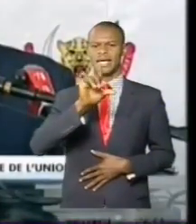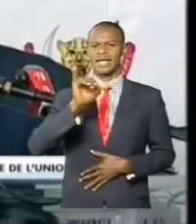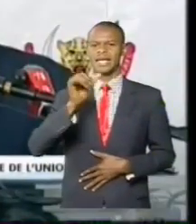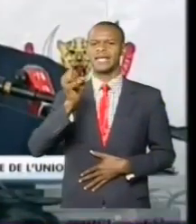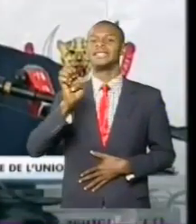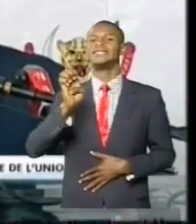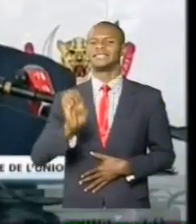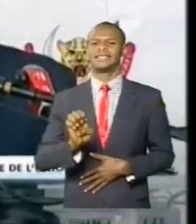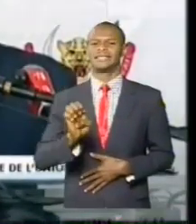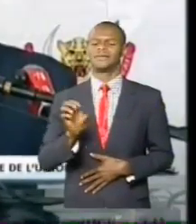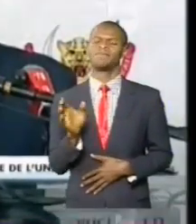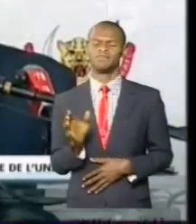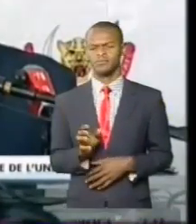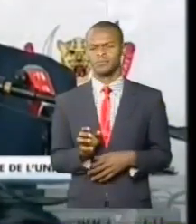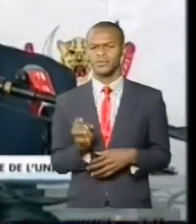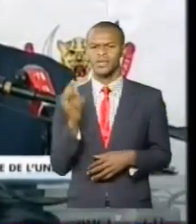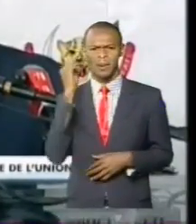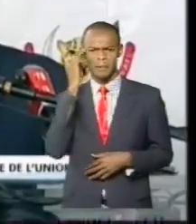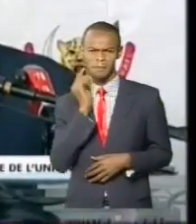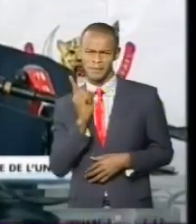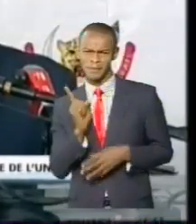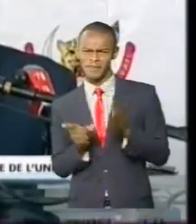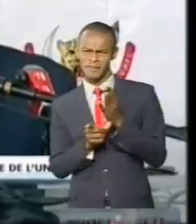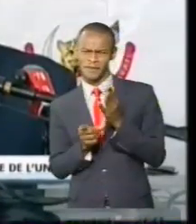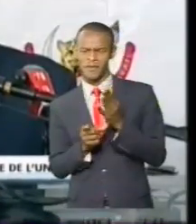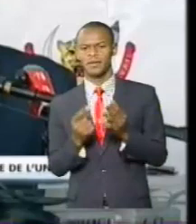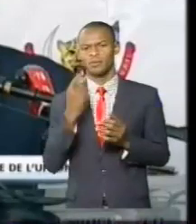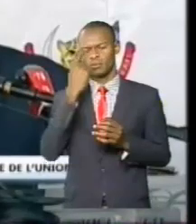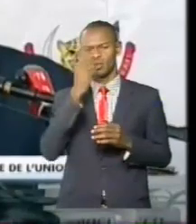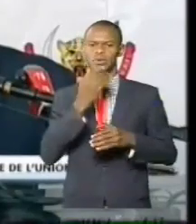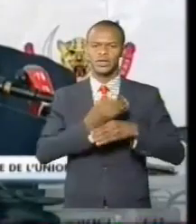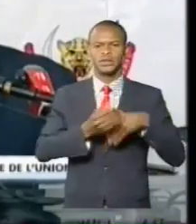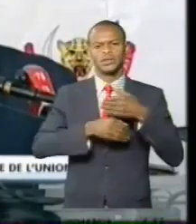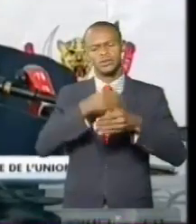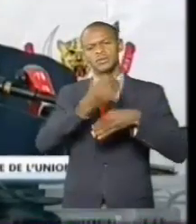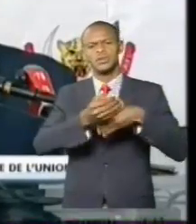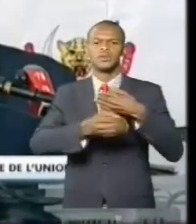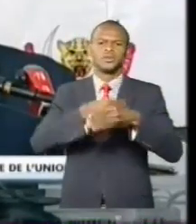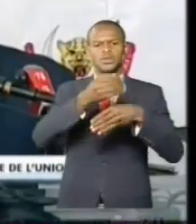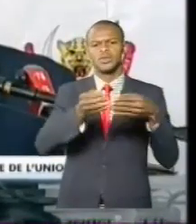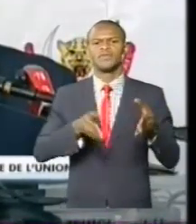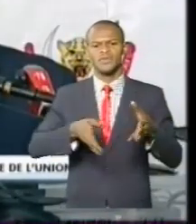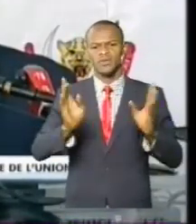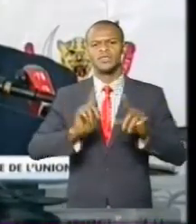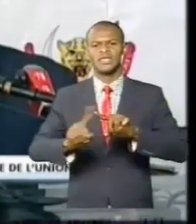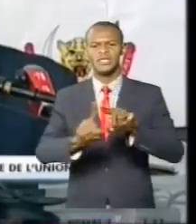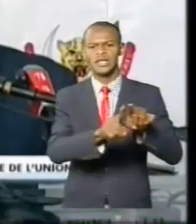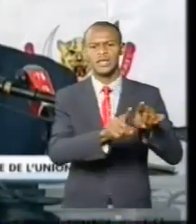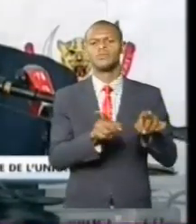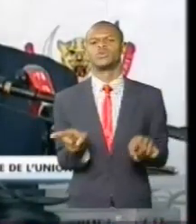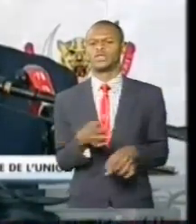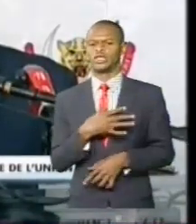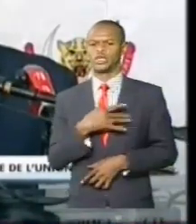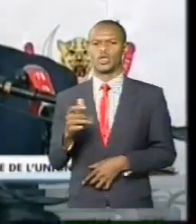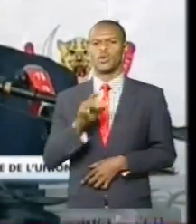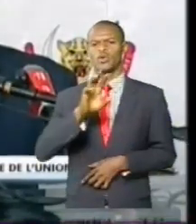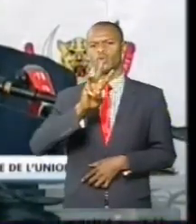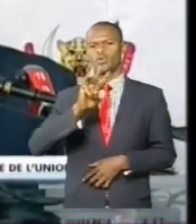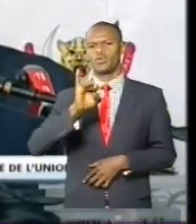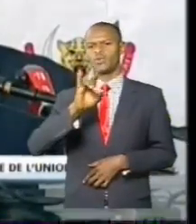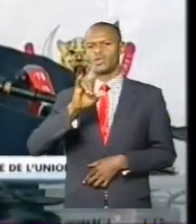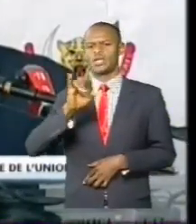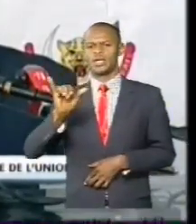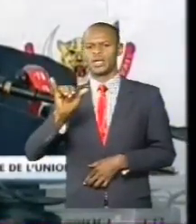Vice-premier ministre, ministre des Infrastructures et Travaux Publics, Monsieur Willy Ngopos